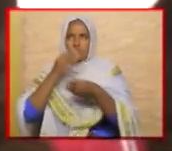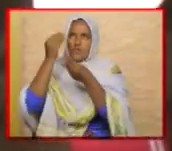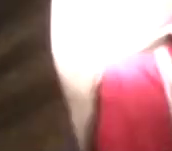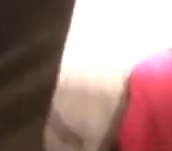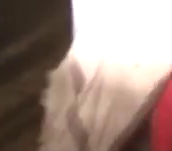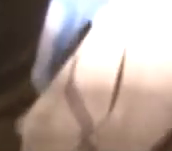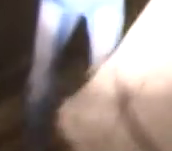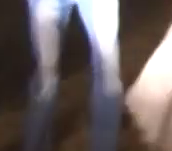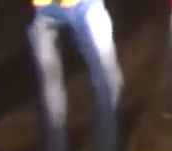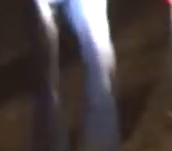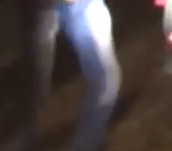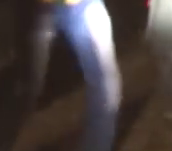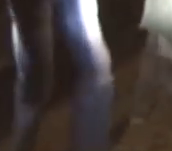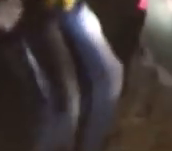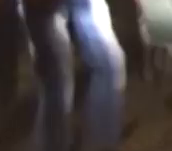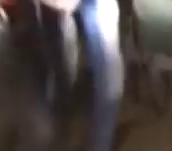እንካ